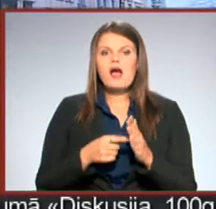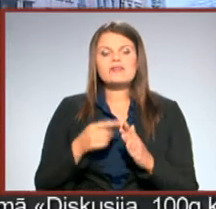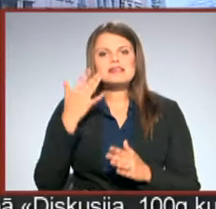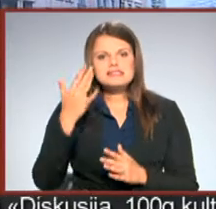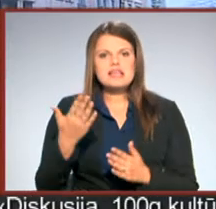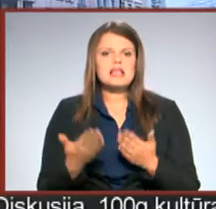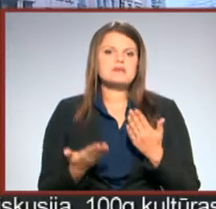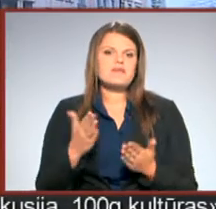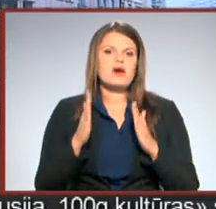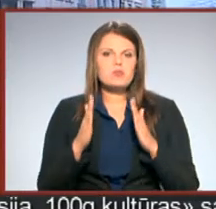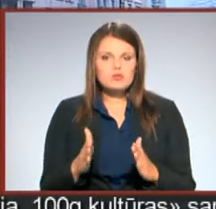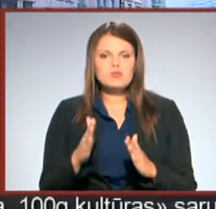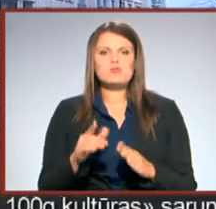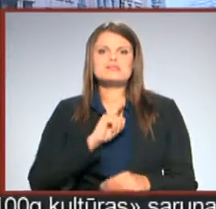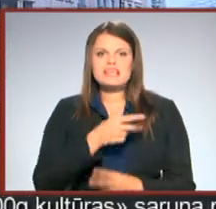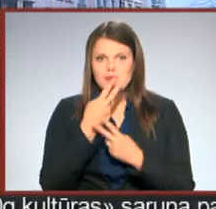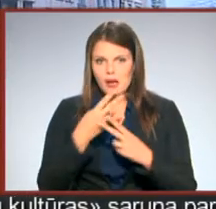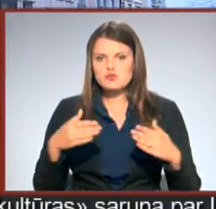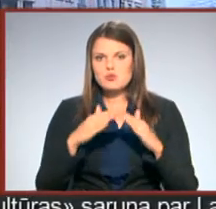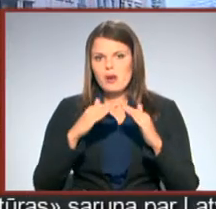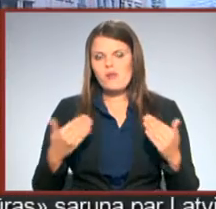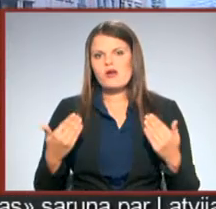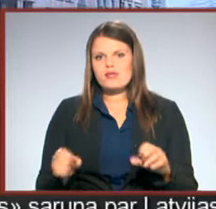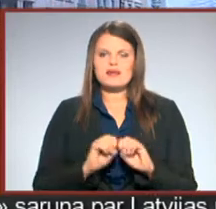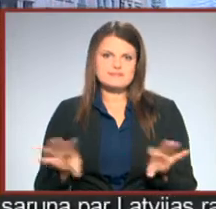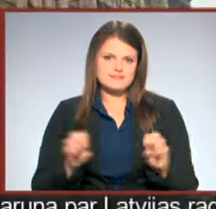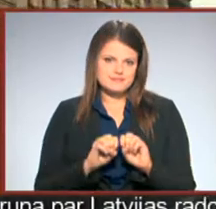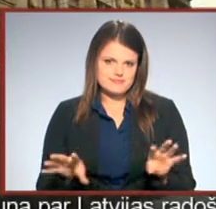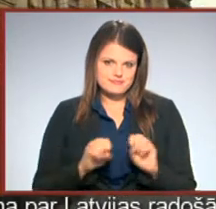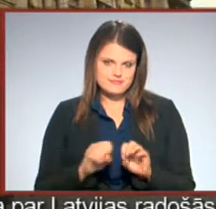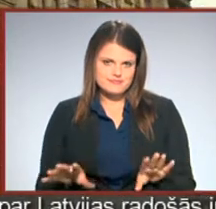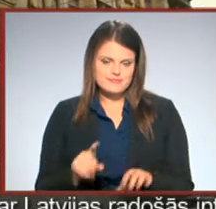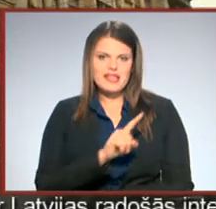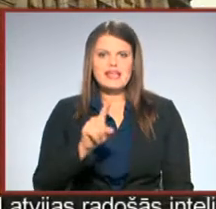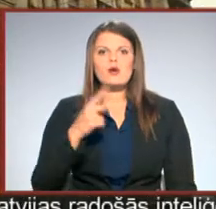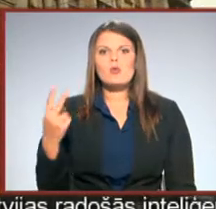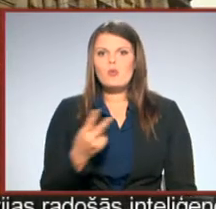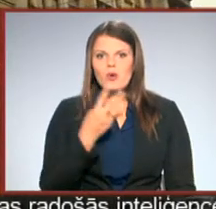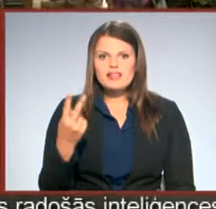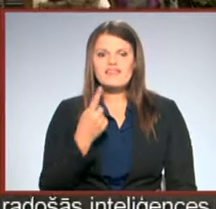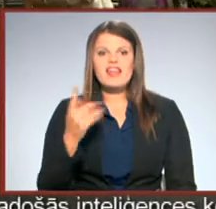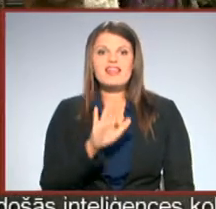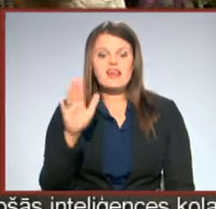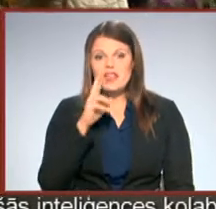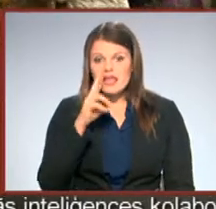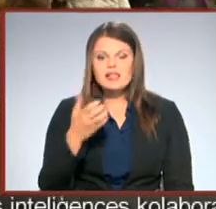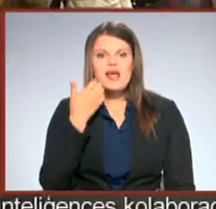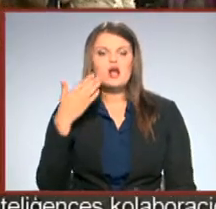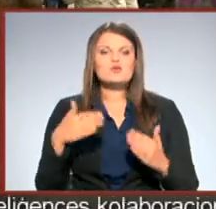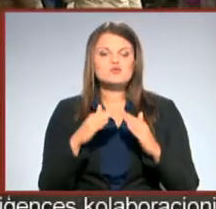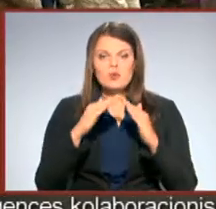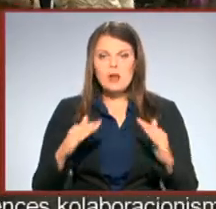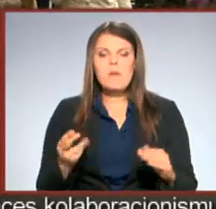saglabāt pieejam sabiedrībai arī turpmāk stāstīs Madara Rudzīte. Ir otra diena, vienīgā diena nedēļā, kad stūra